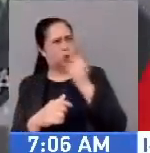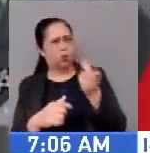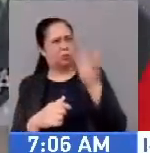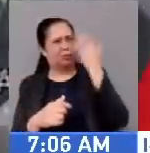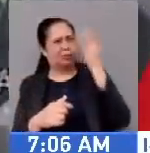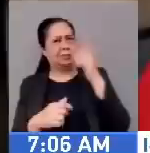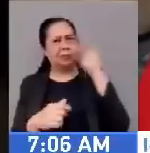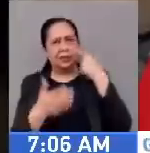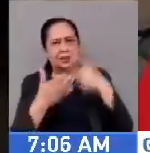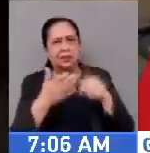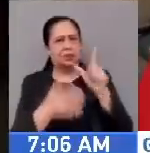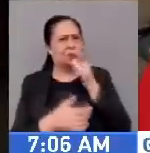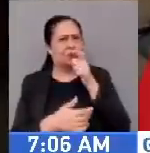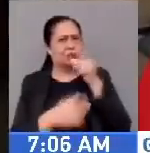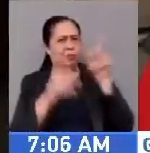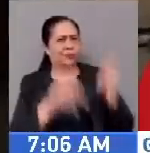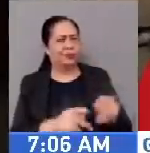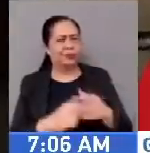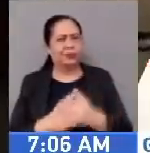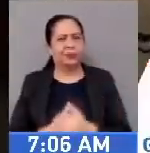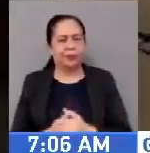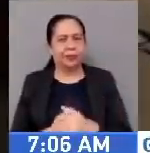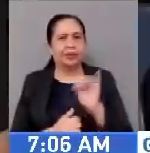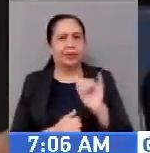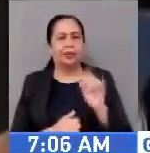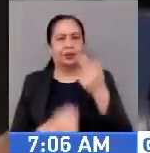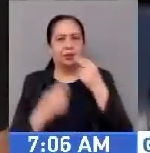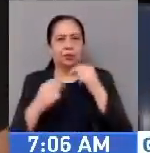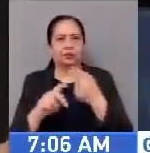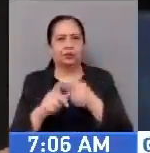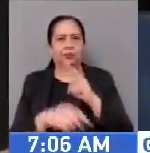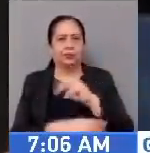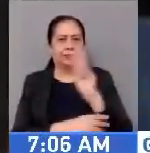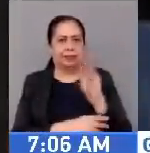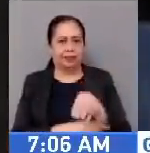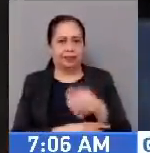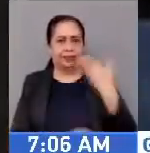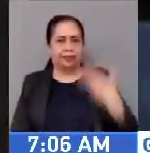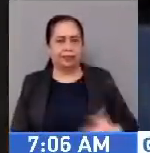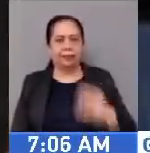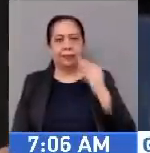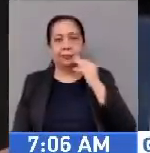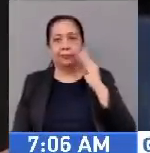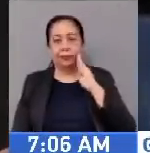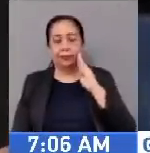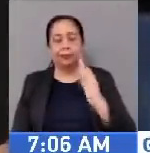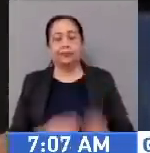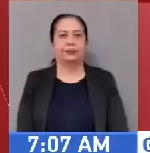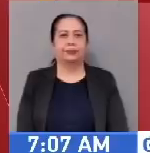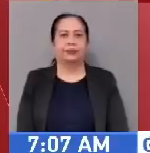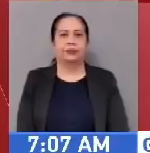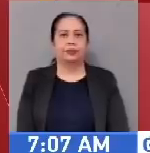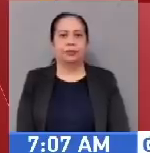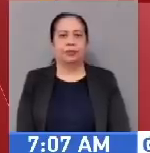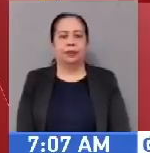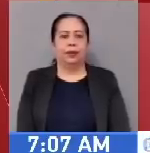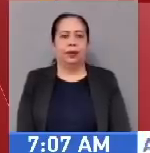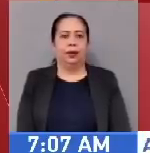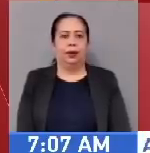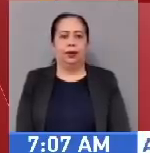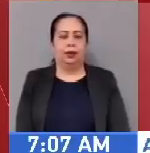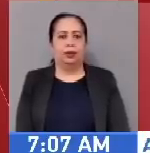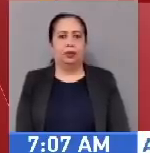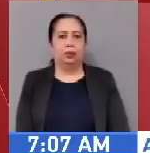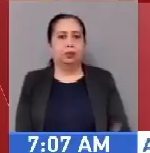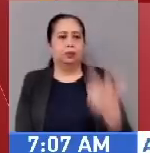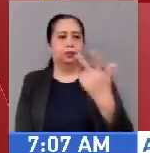kung sino. Yan ang unang balita sa Maynila. May Bermudez, Buong Puso para sa Pilipino. Tatlong magkakapit bahay